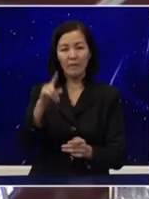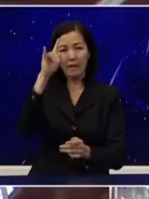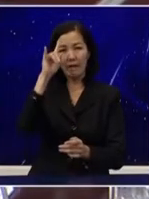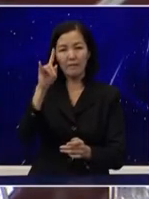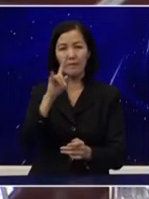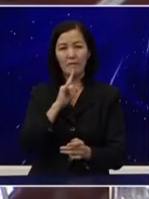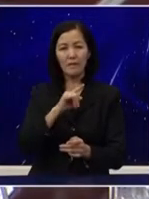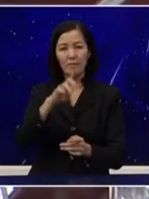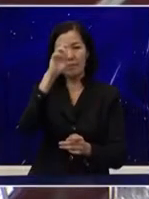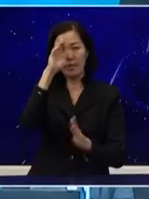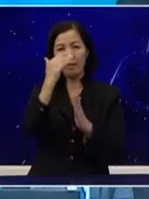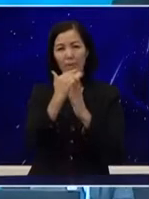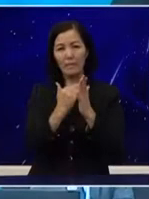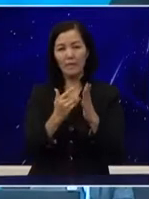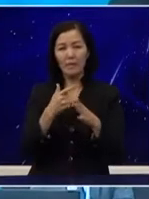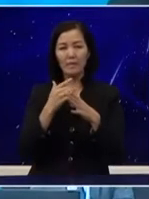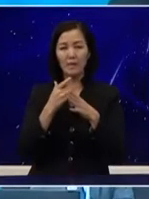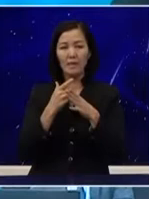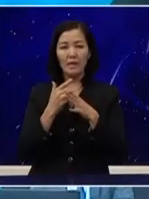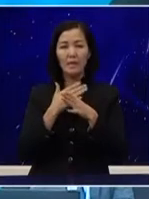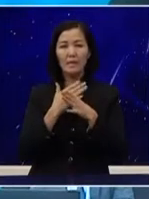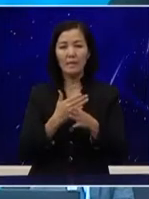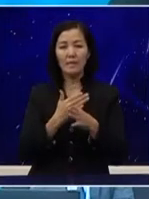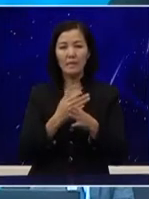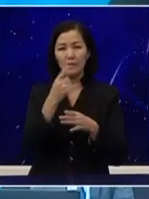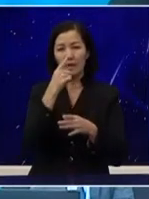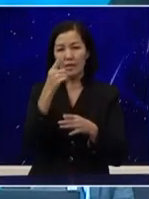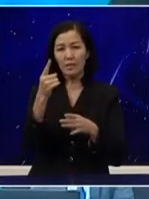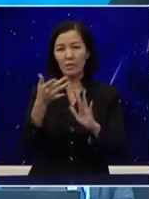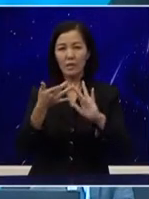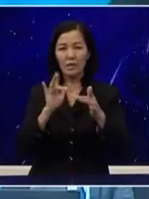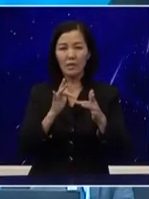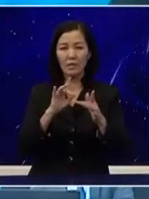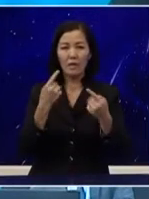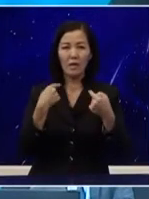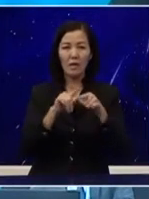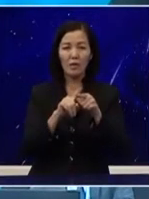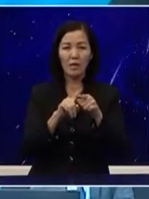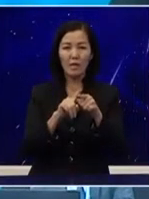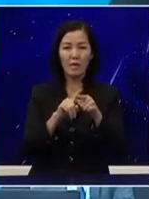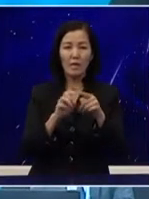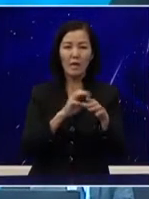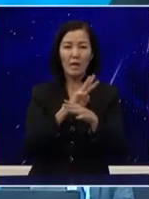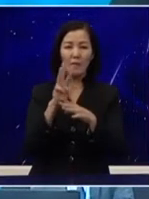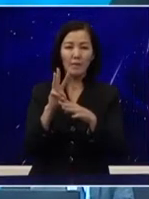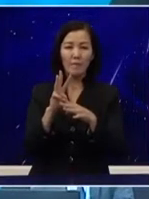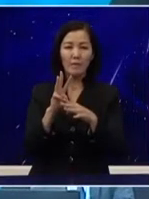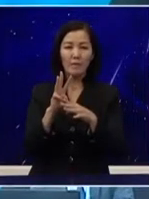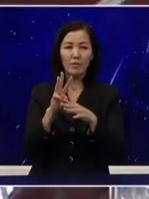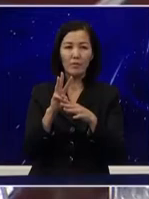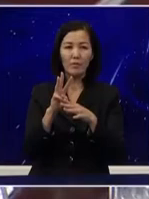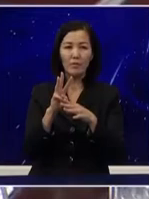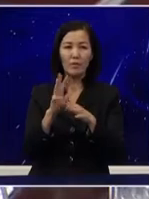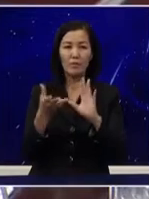мемлекет бағдарламасына сәйкес талшықты оптикалық байланыс желілерін жүргізу және интернет мобильді қолжетімділікті қамтамасыз